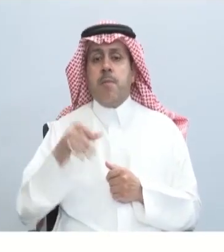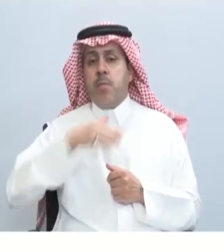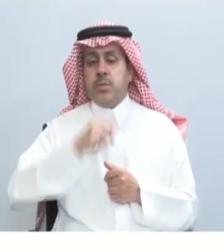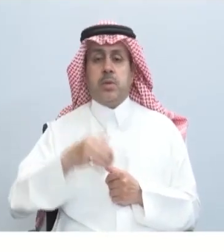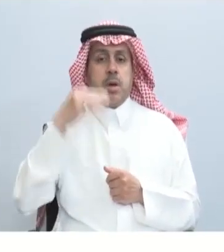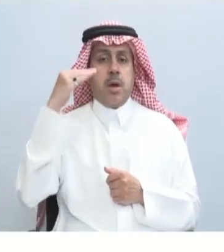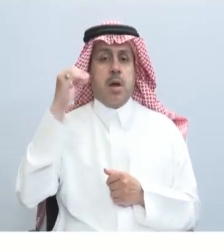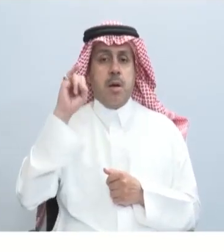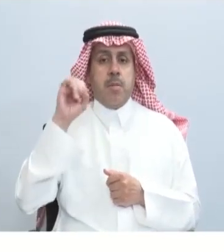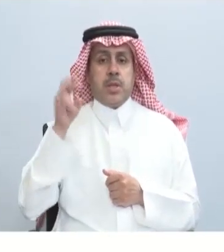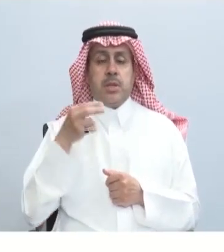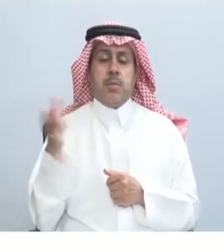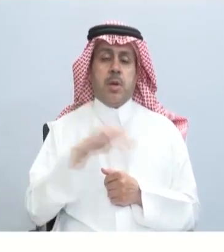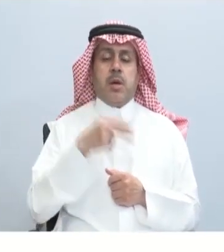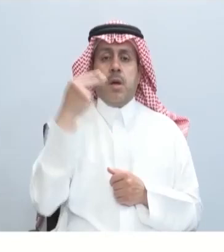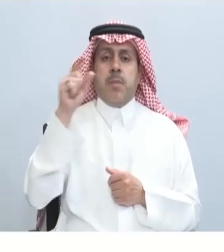حمزه بن عبد